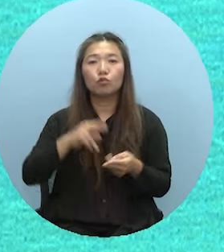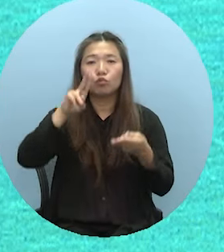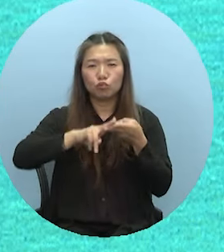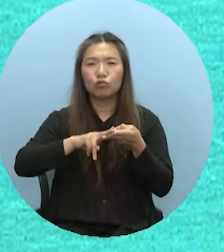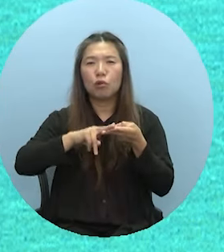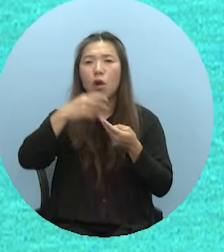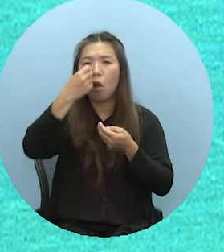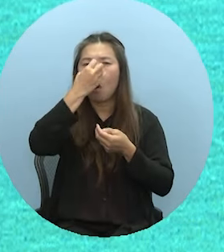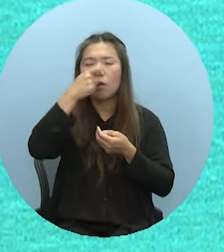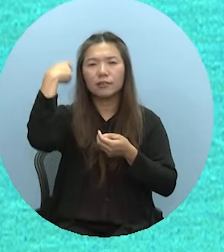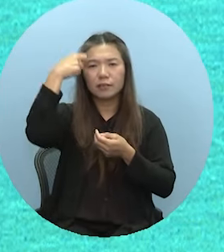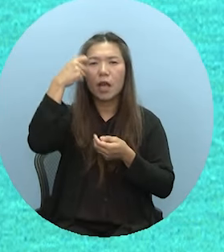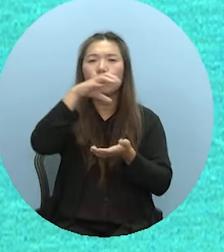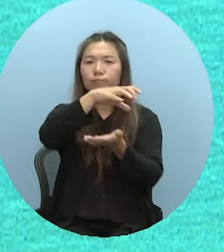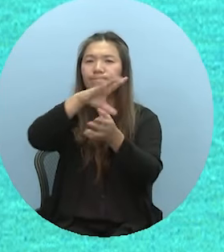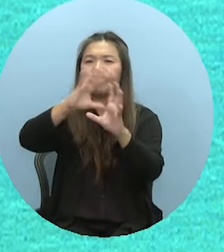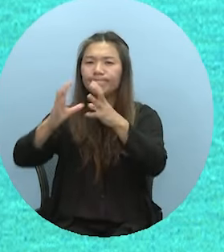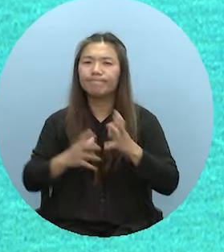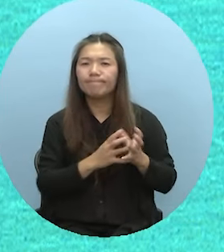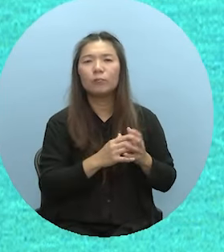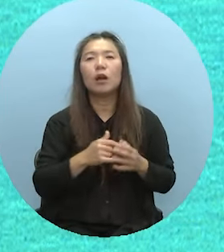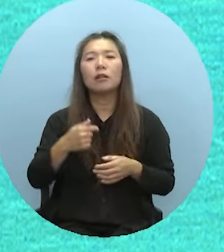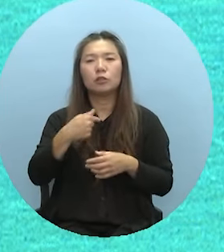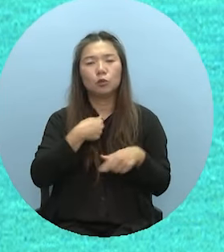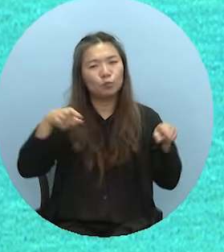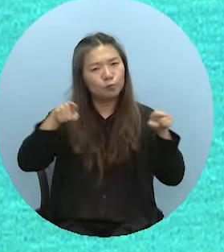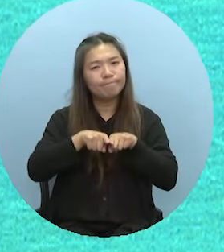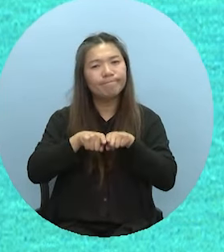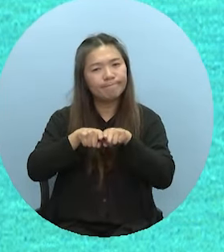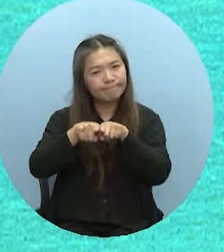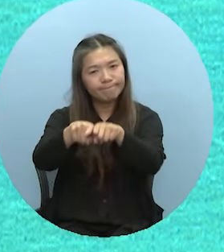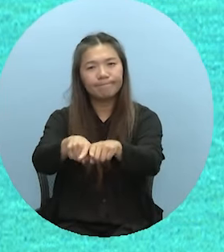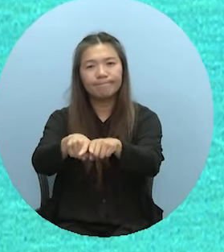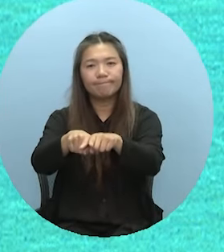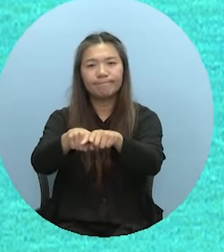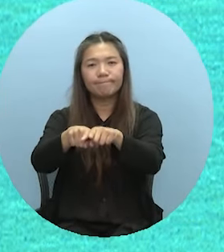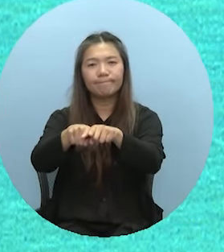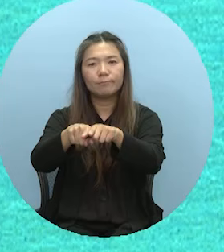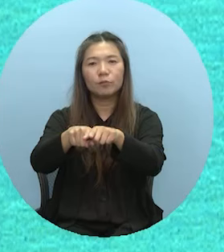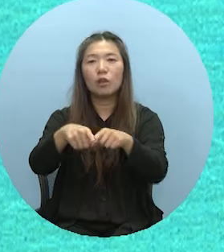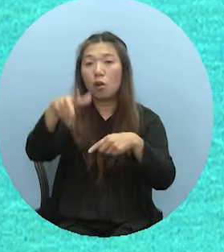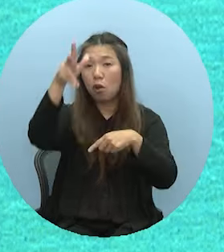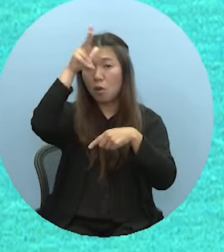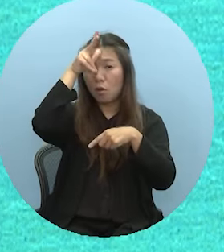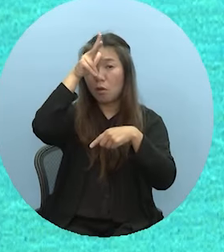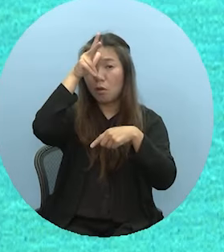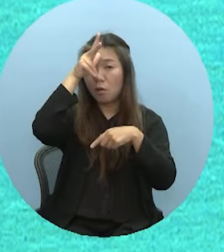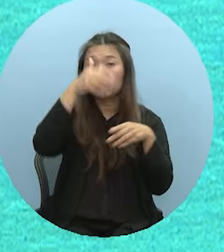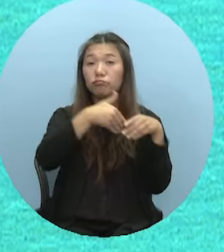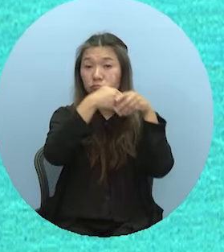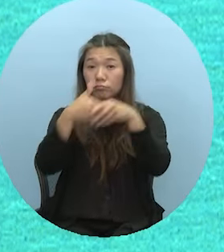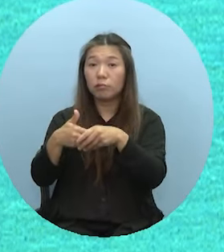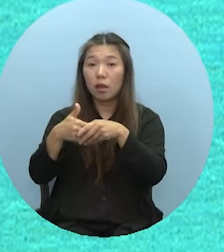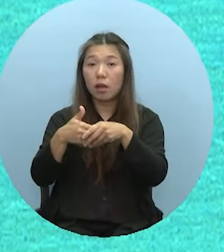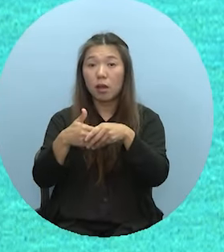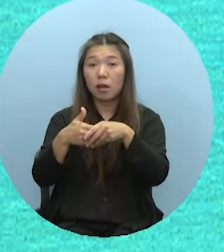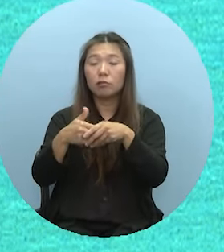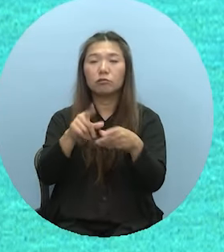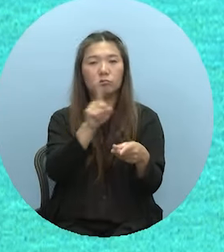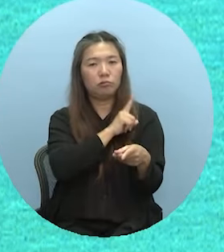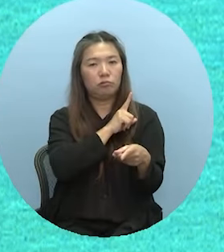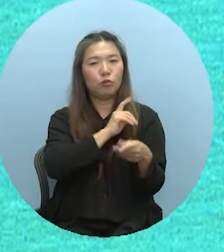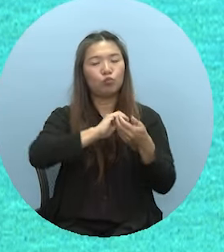信香港社會各界一定會當好同行者，在特區政府的帶領之下，立足